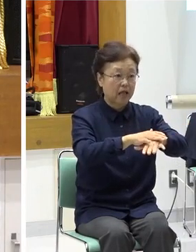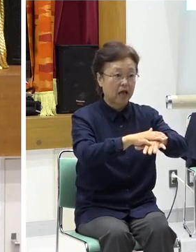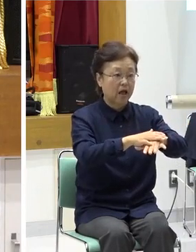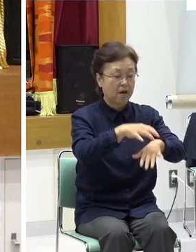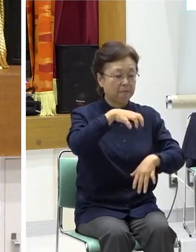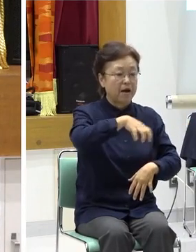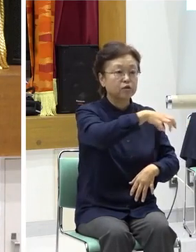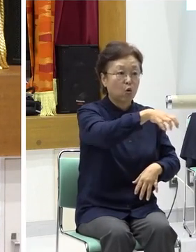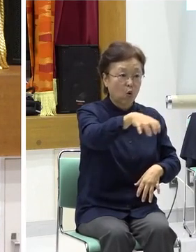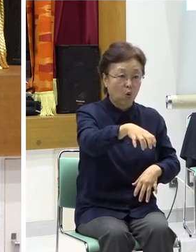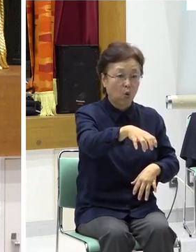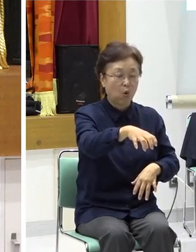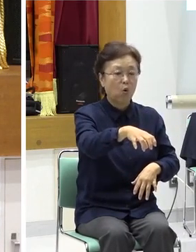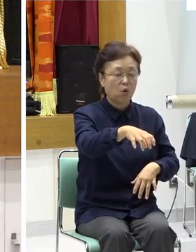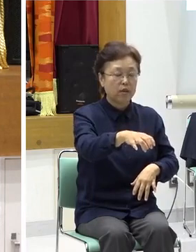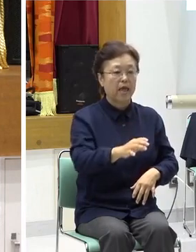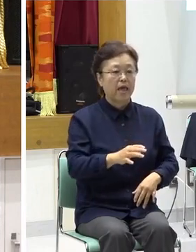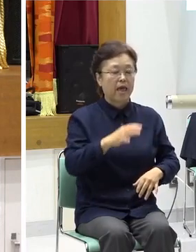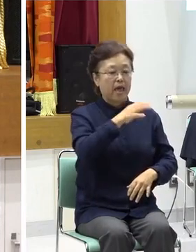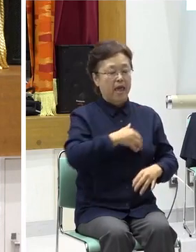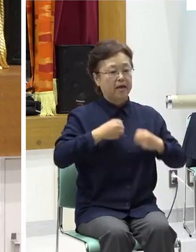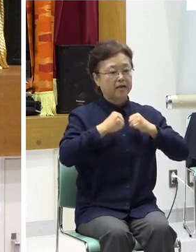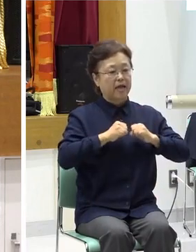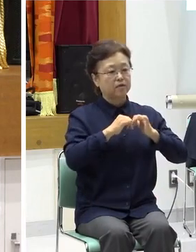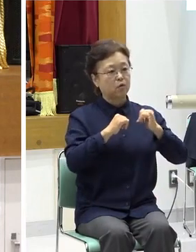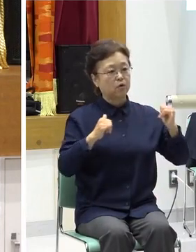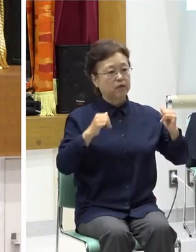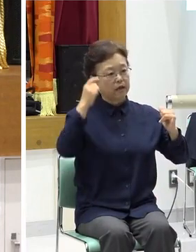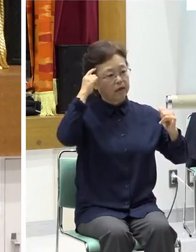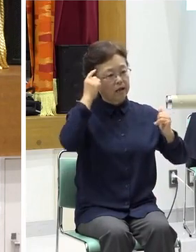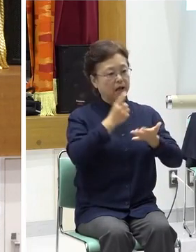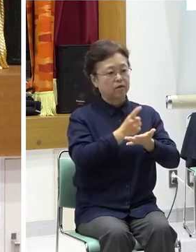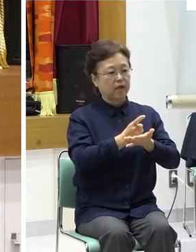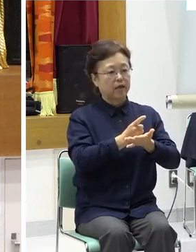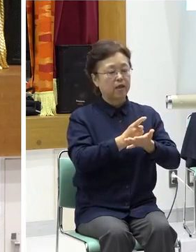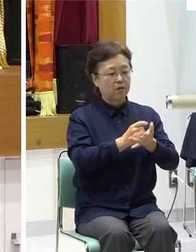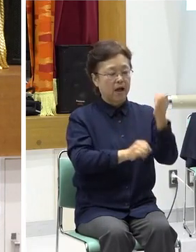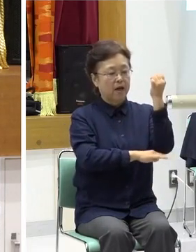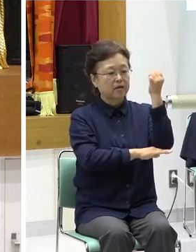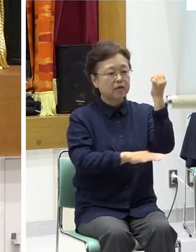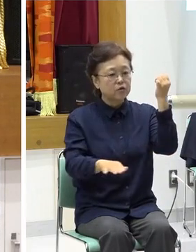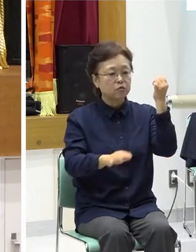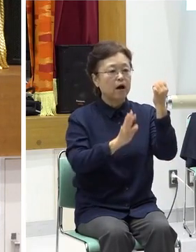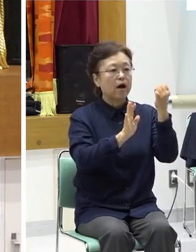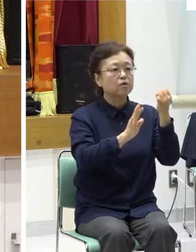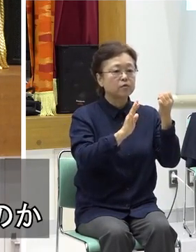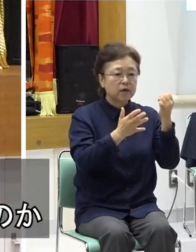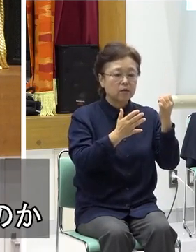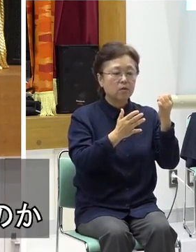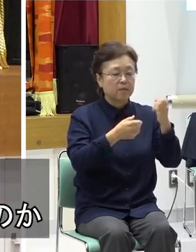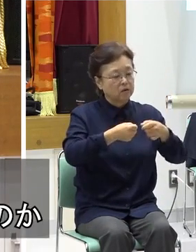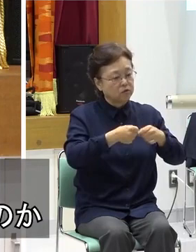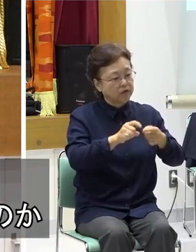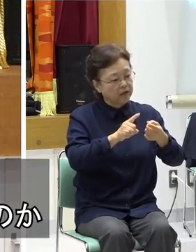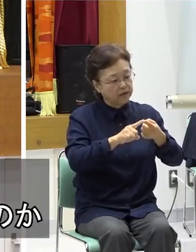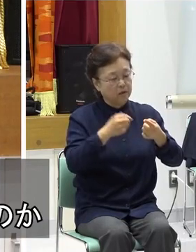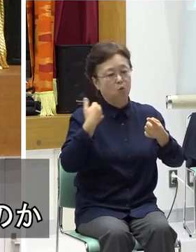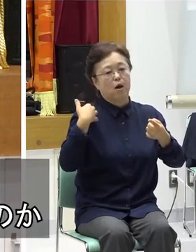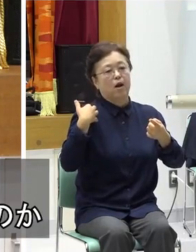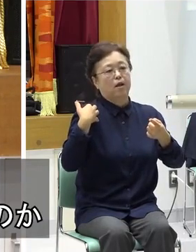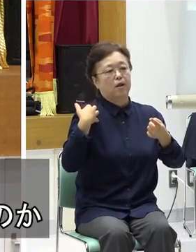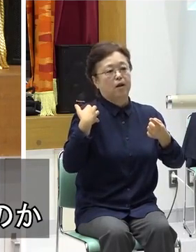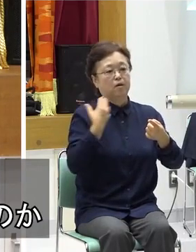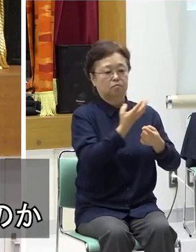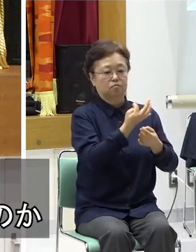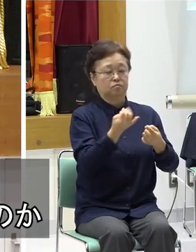かなか健常者では基準はあるんですけれども、わからないところがありますので、そういった部分は具体的